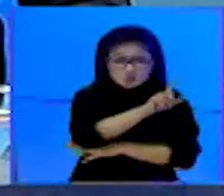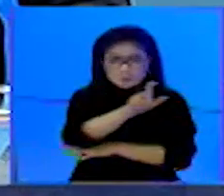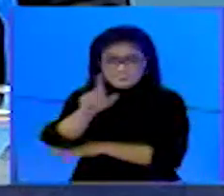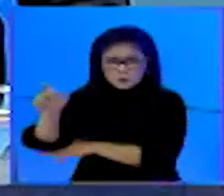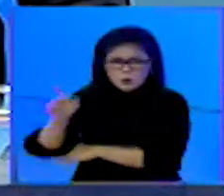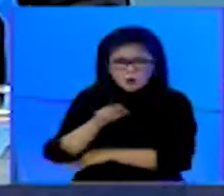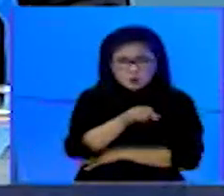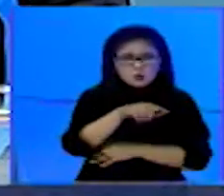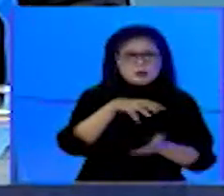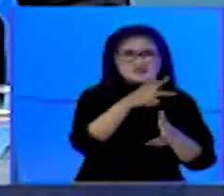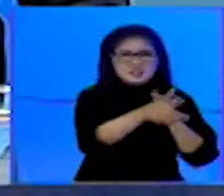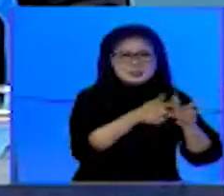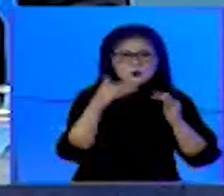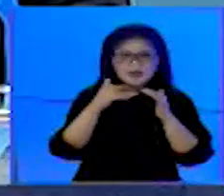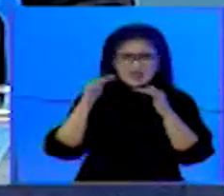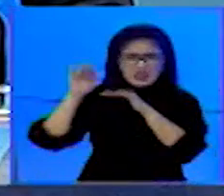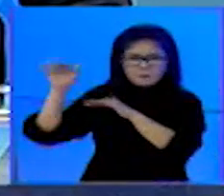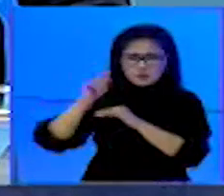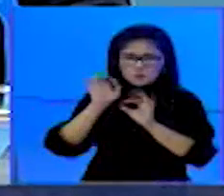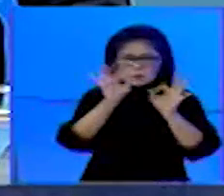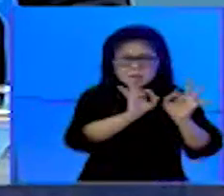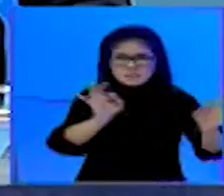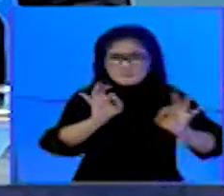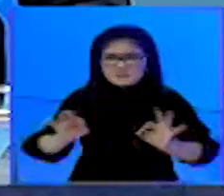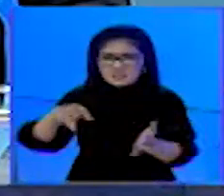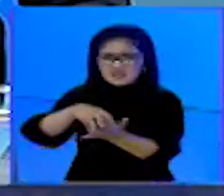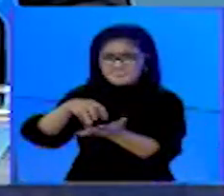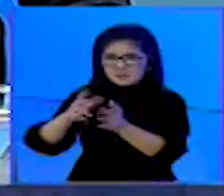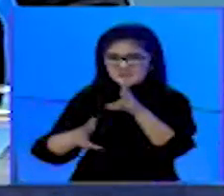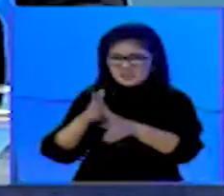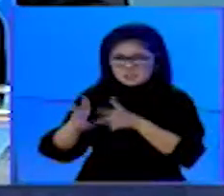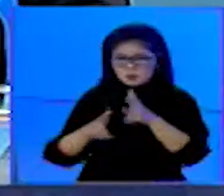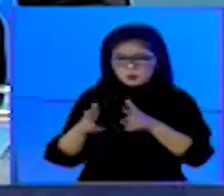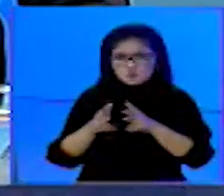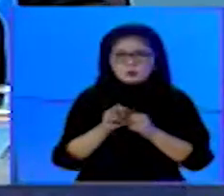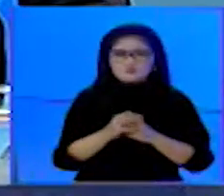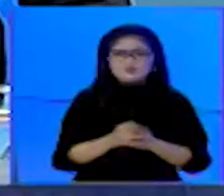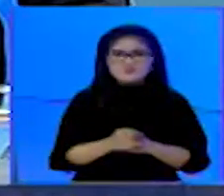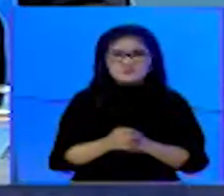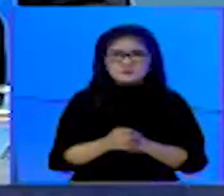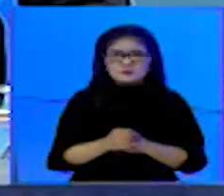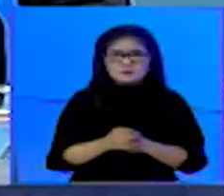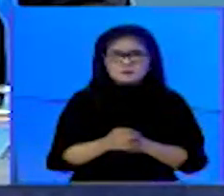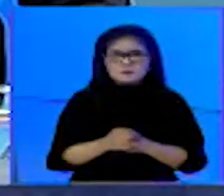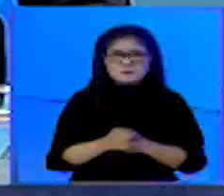Abang untuk mensterilisasi kawasan stasiun. Berikut laporan reporter Vito Erlangga bersama Rangga Firdaus.